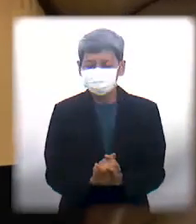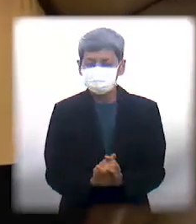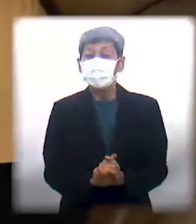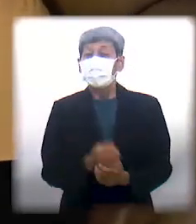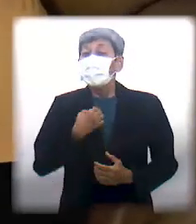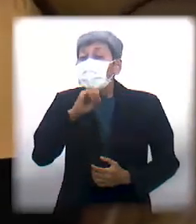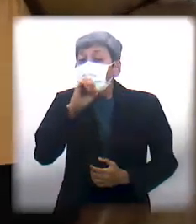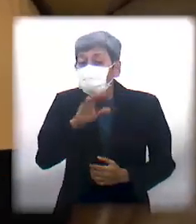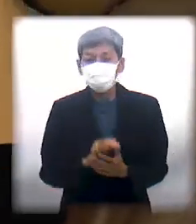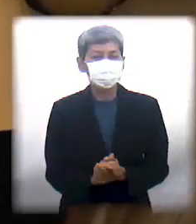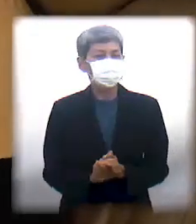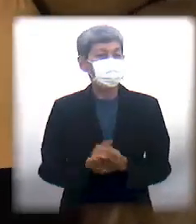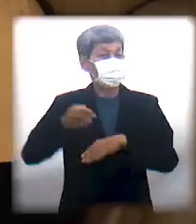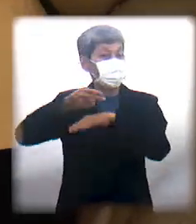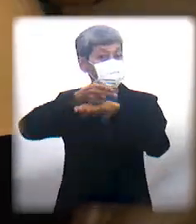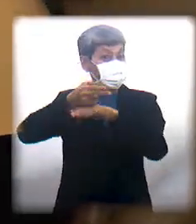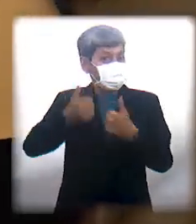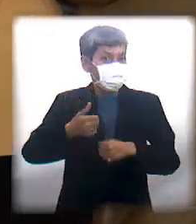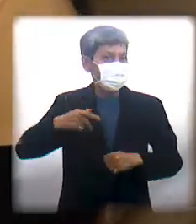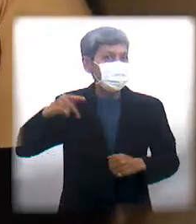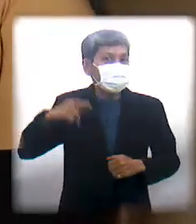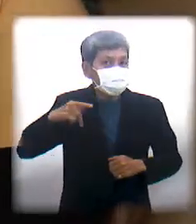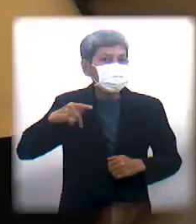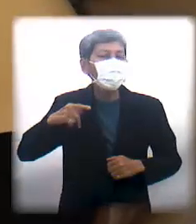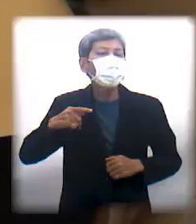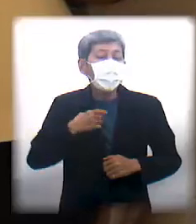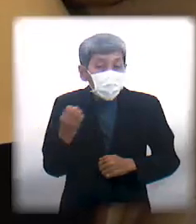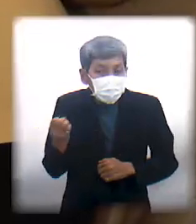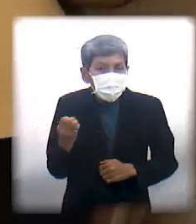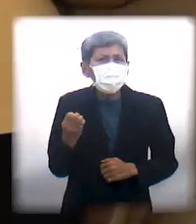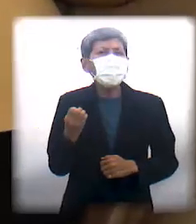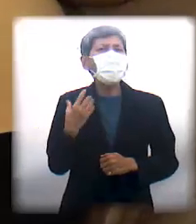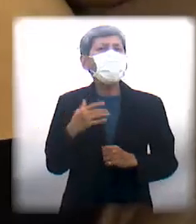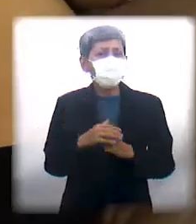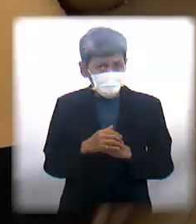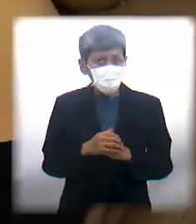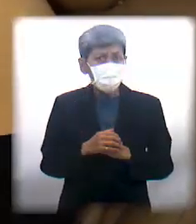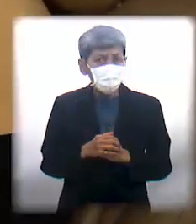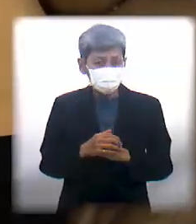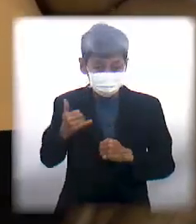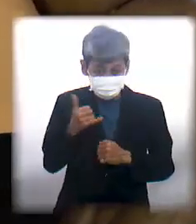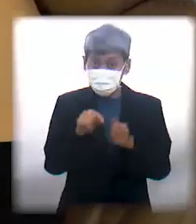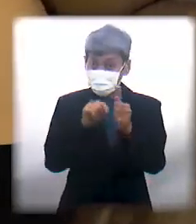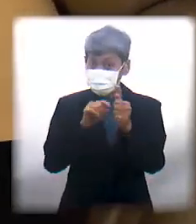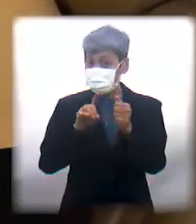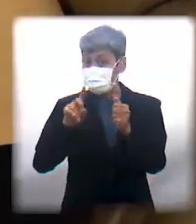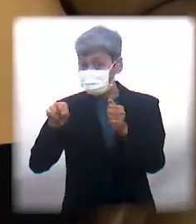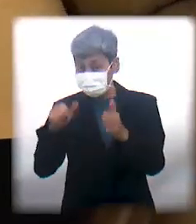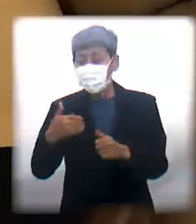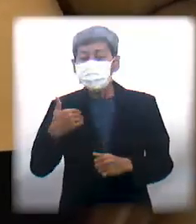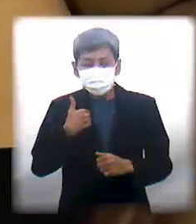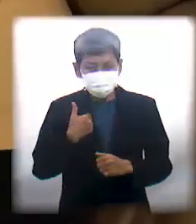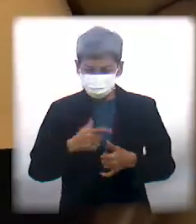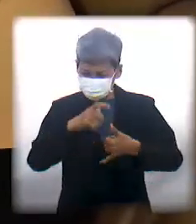าเทปวันนี้พิเศษมากเพราะว่ามีคนบอกรายการของเรามาว่ามาที่อำเภอดำเนินสะดวกมีช่